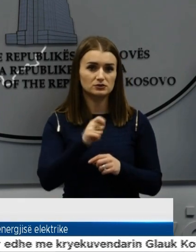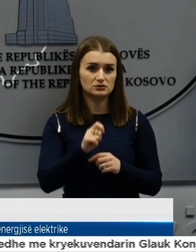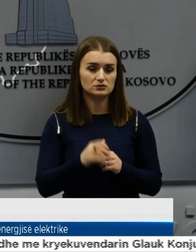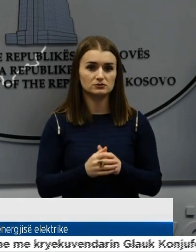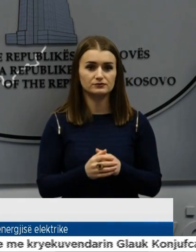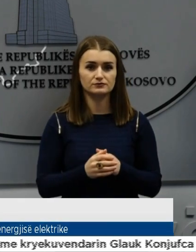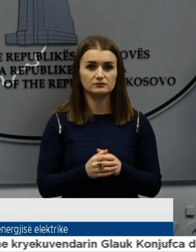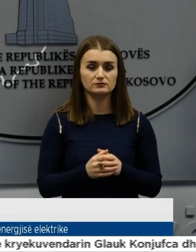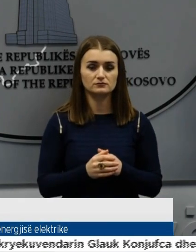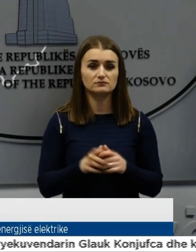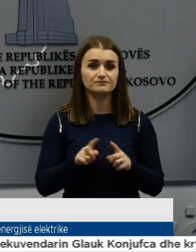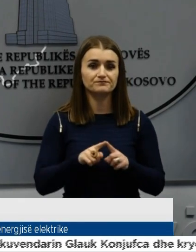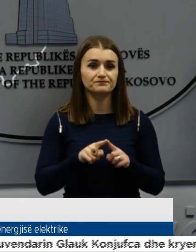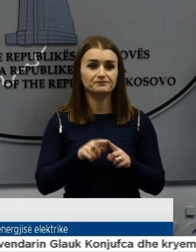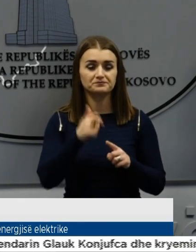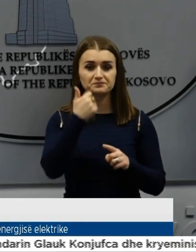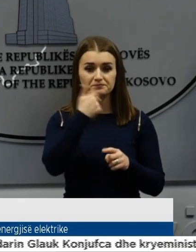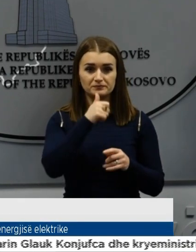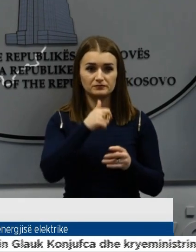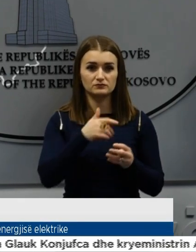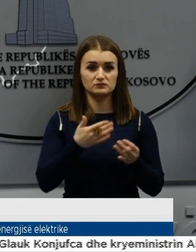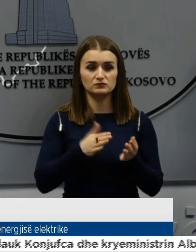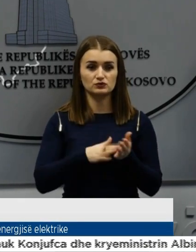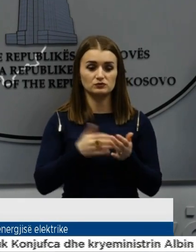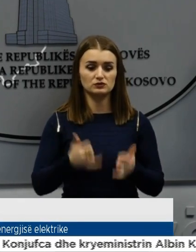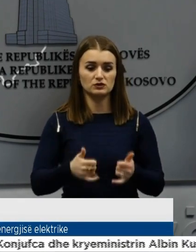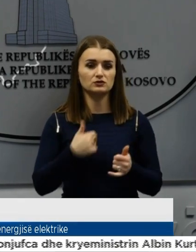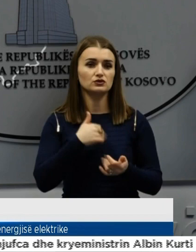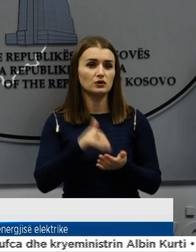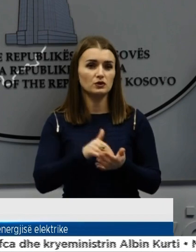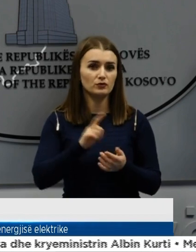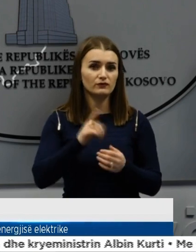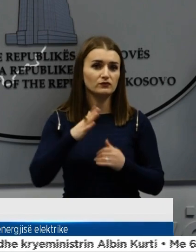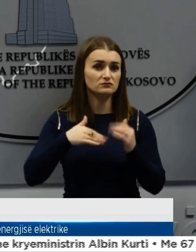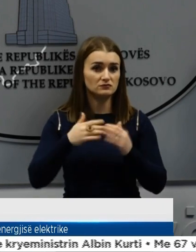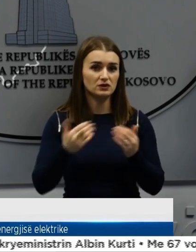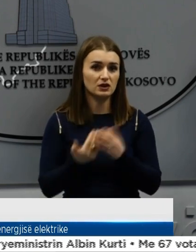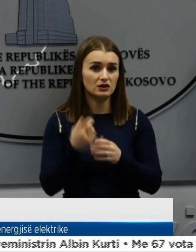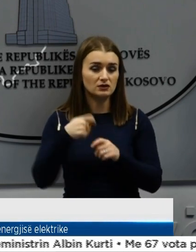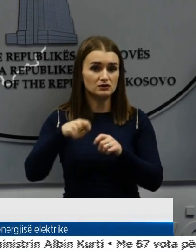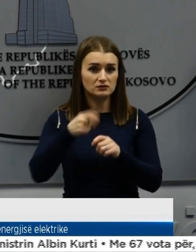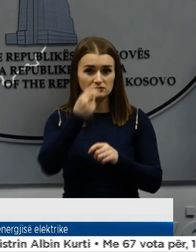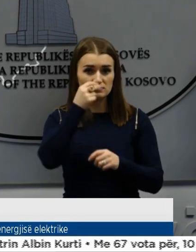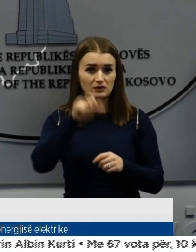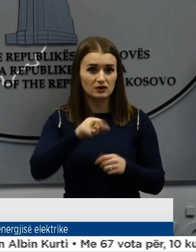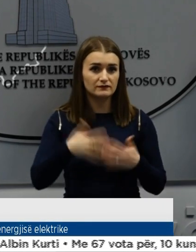e ndërtuar gazjellësin në këtë moment, kemi pa një rritje të çmimeve të gazit, dhe kjo